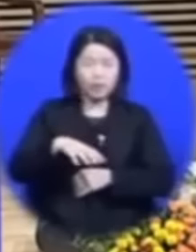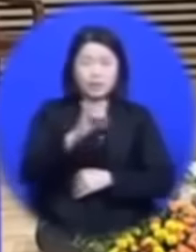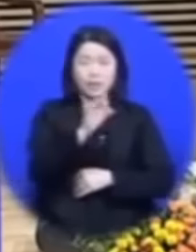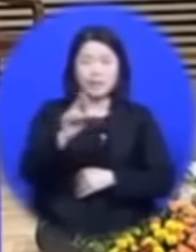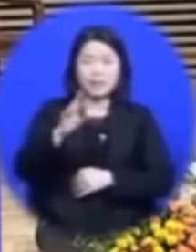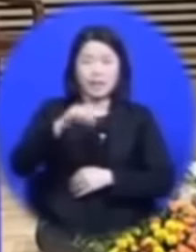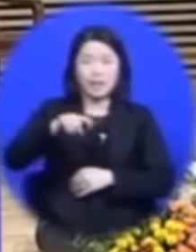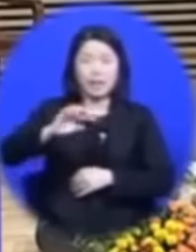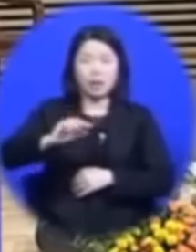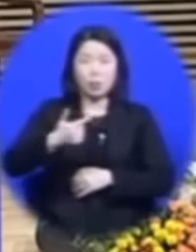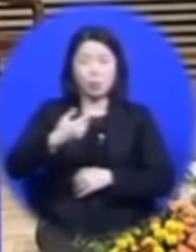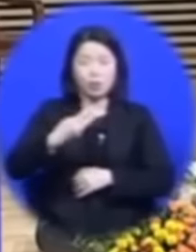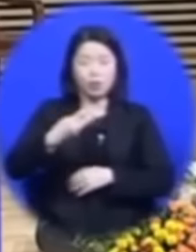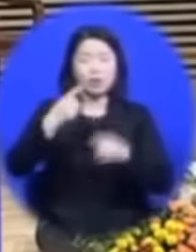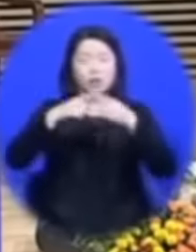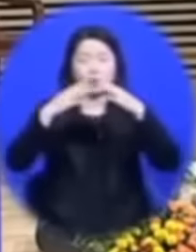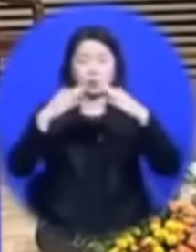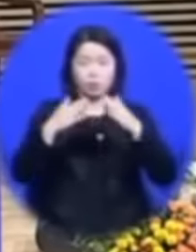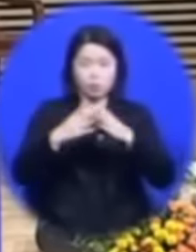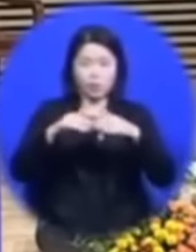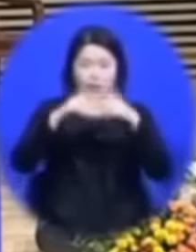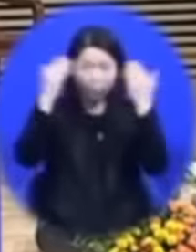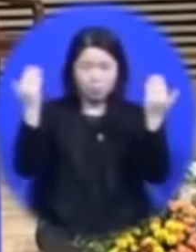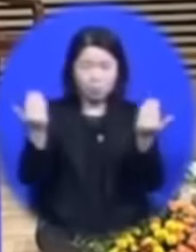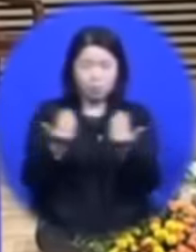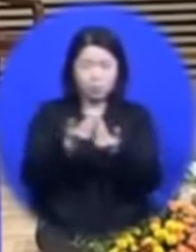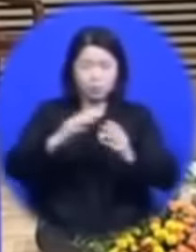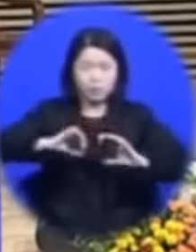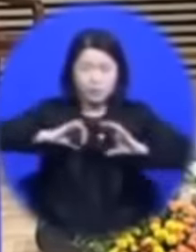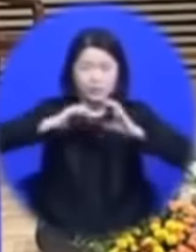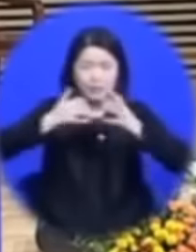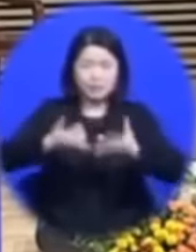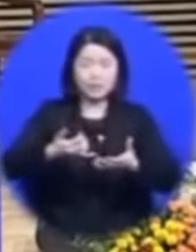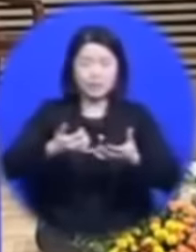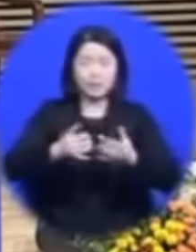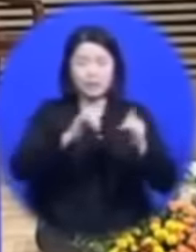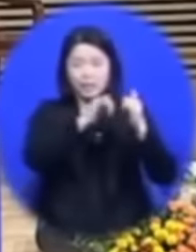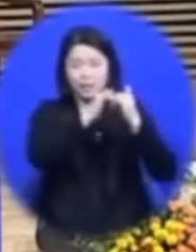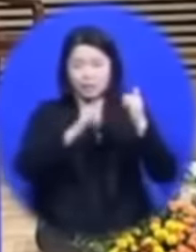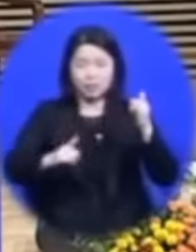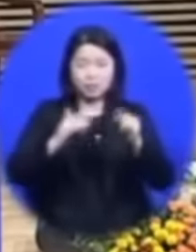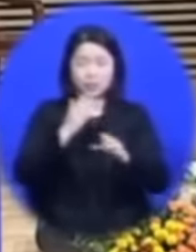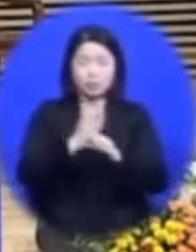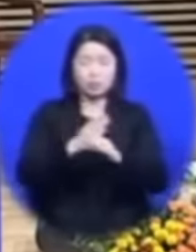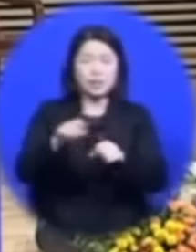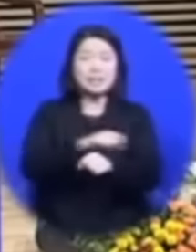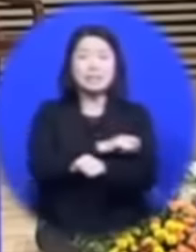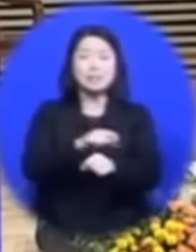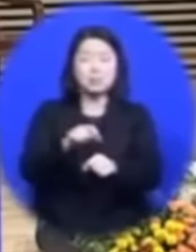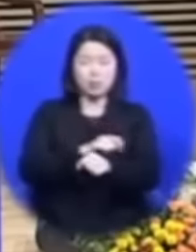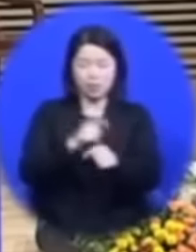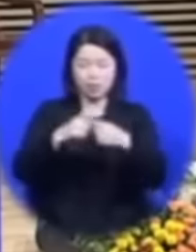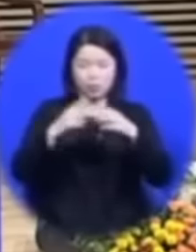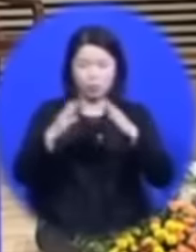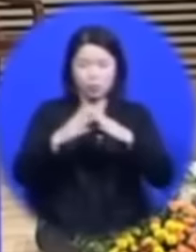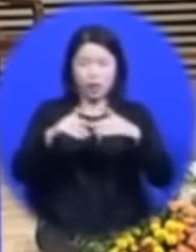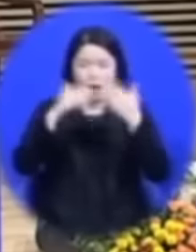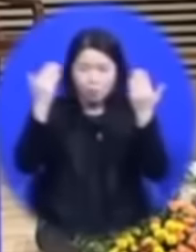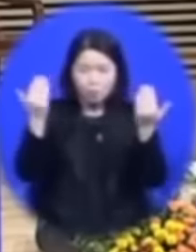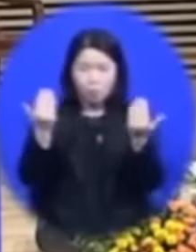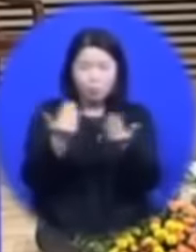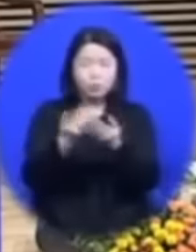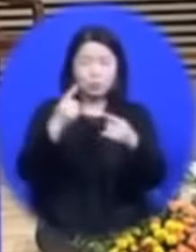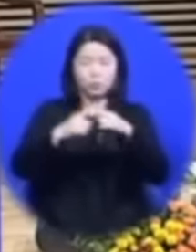야월교회는 전 세계 순교 역사 중에서 특별한 교회입니다. 전 교인이 다 순교한